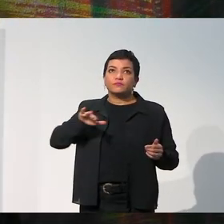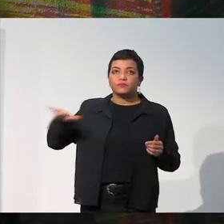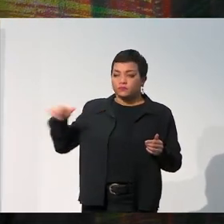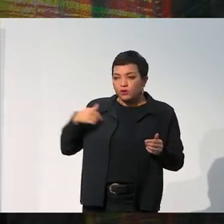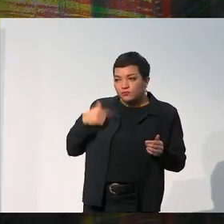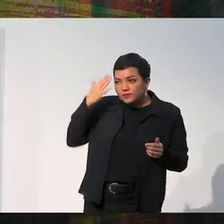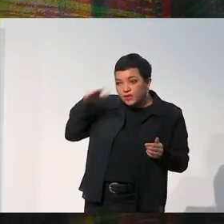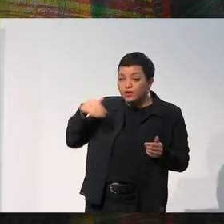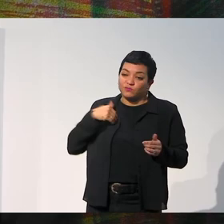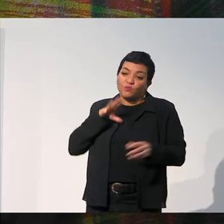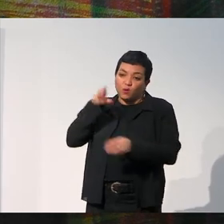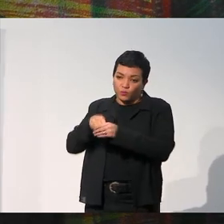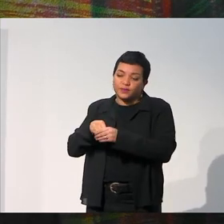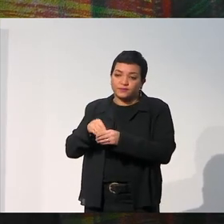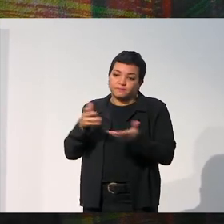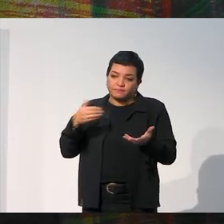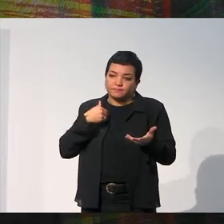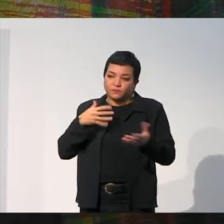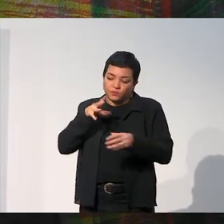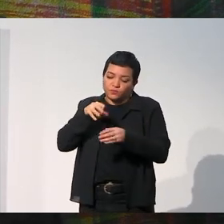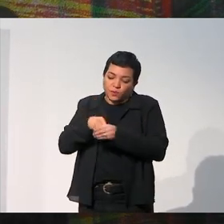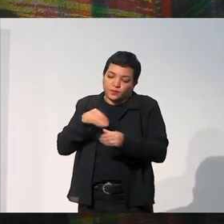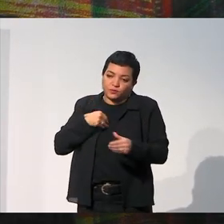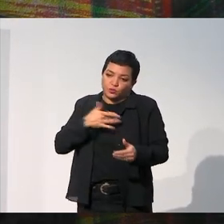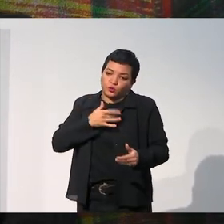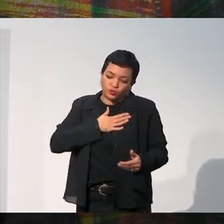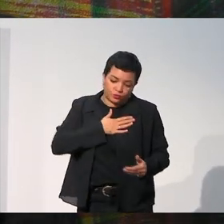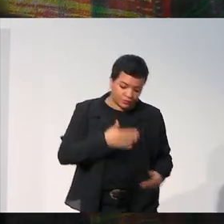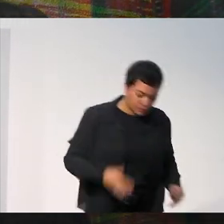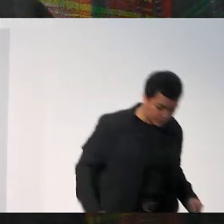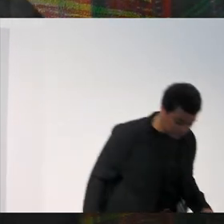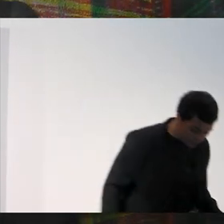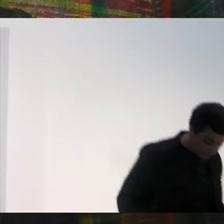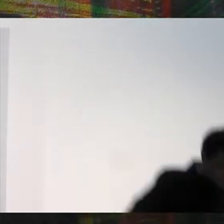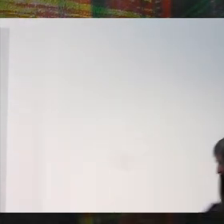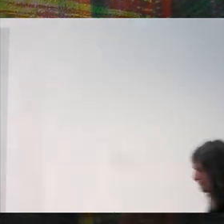suis dans ce bruit de fond et ça me touche. Et puis après, d'une façon